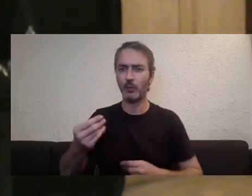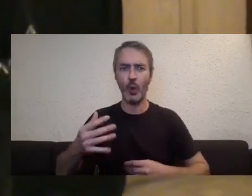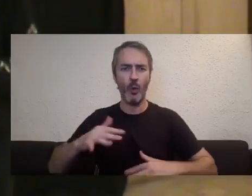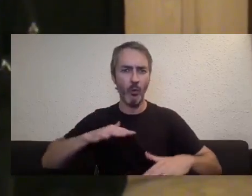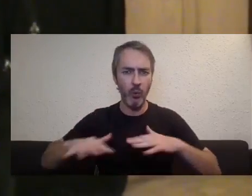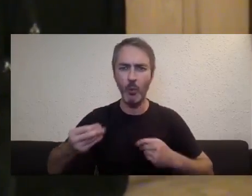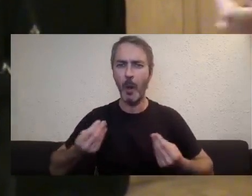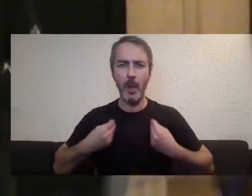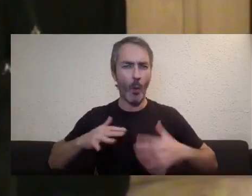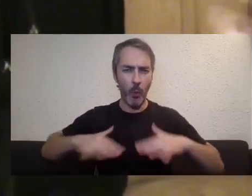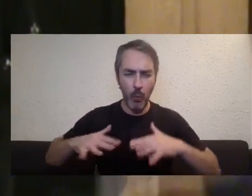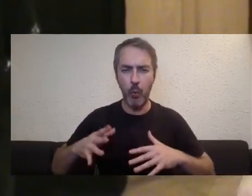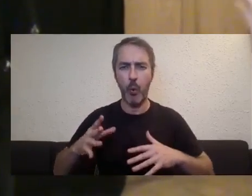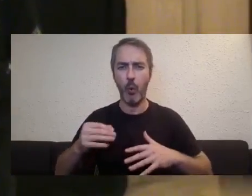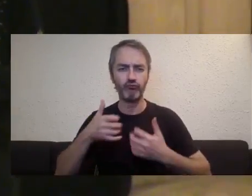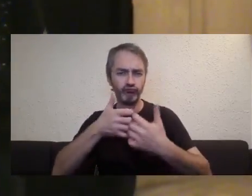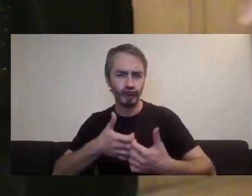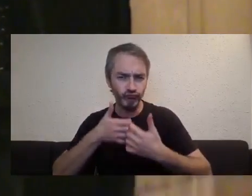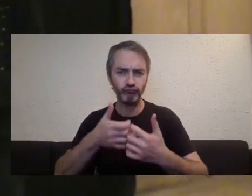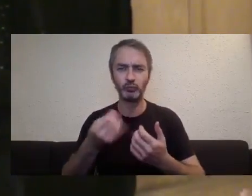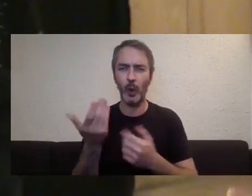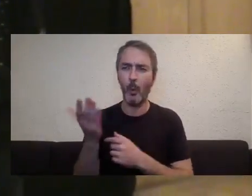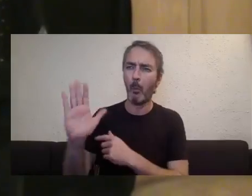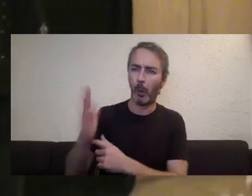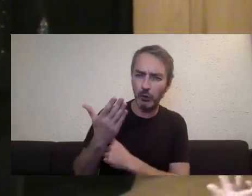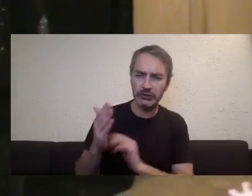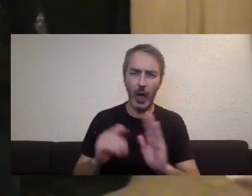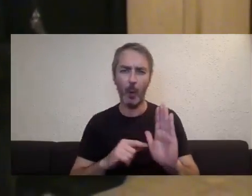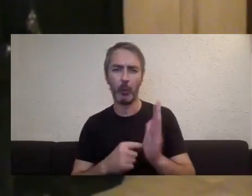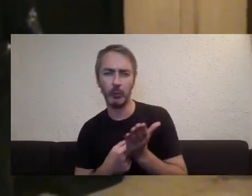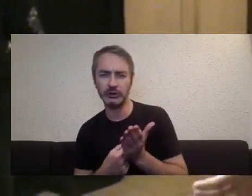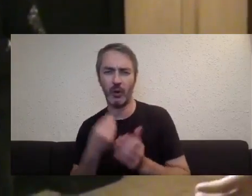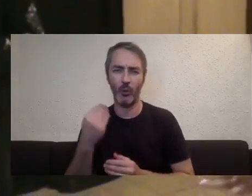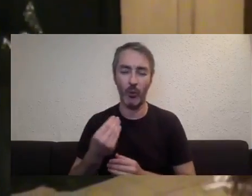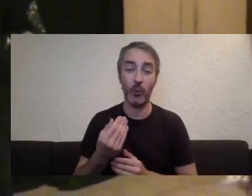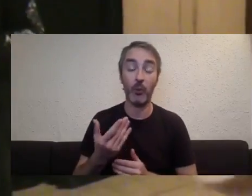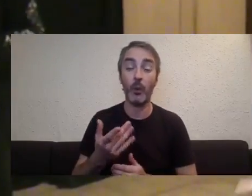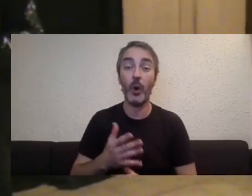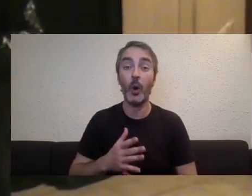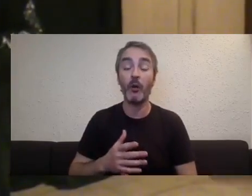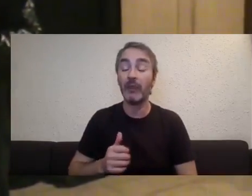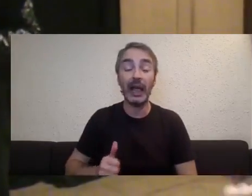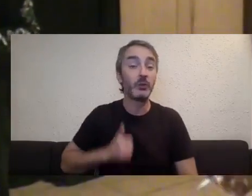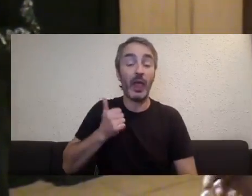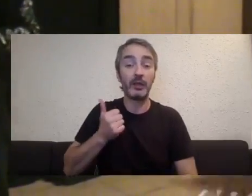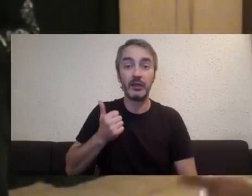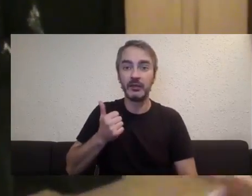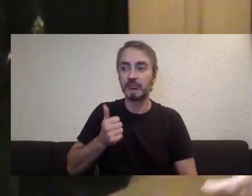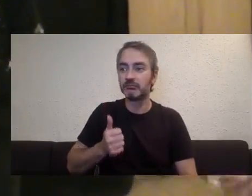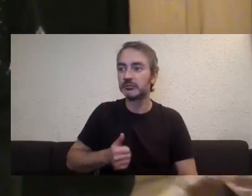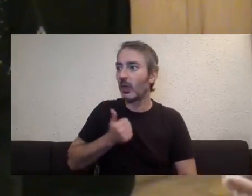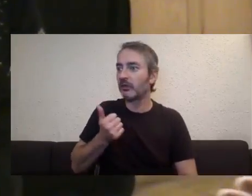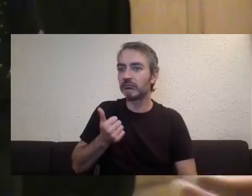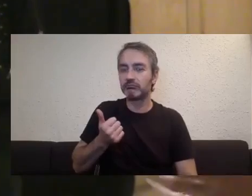barris, pues, molt vius, molt combatius, amb moltes propostes, no? Jo crec que en certa manera, potser de forma involuntària, va